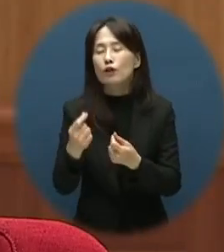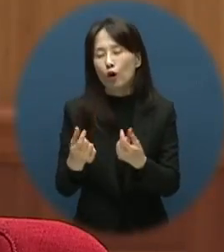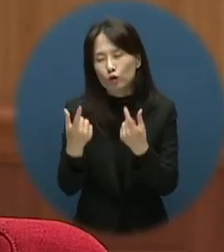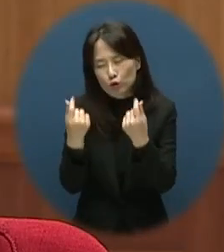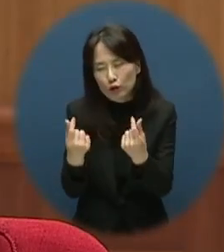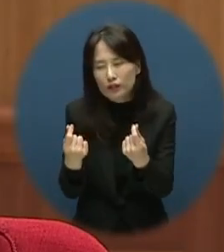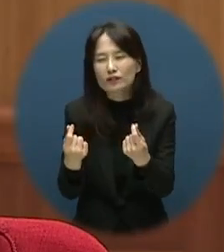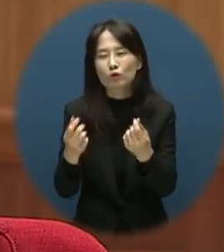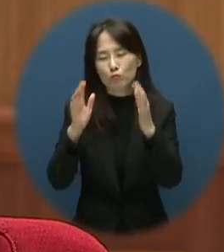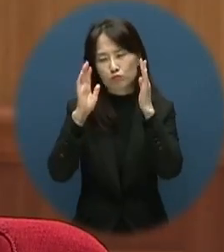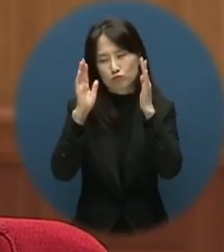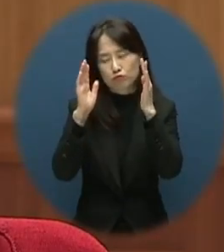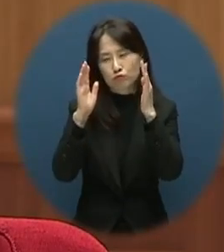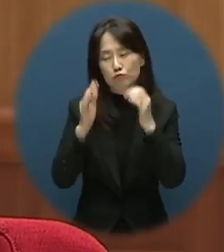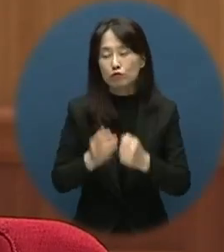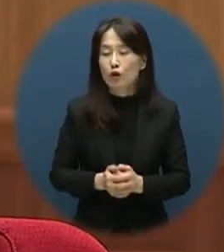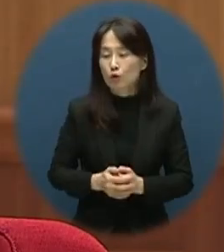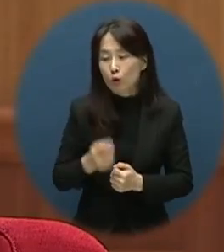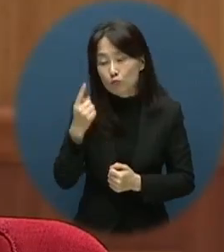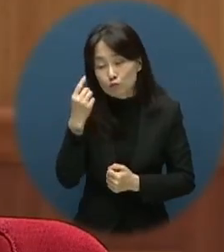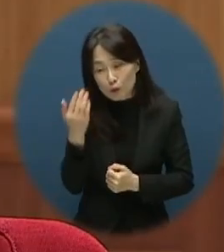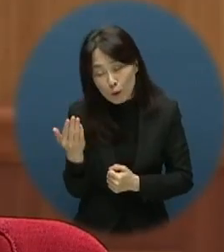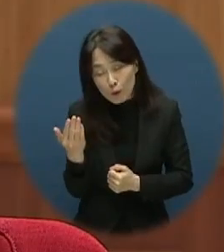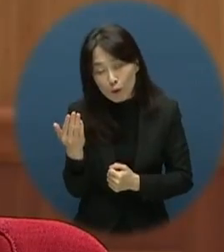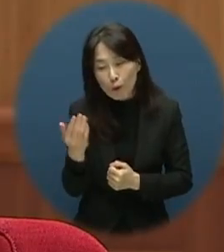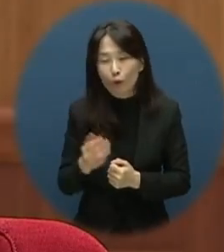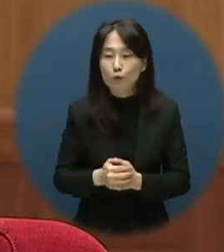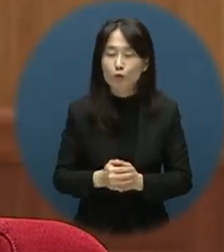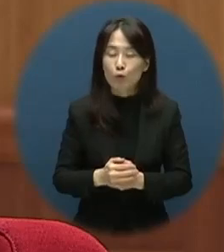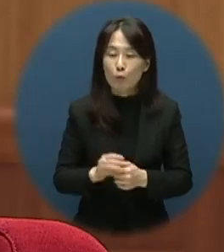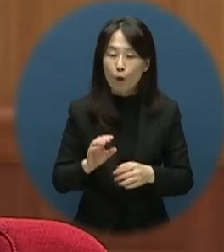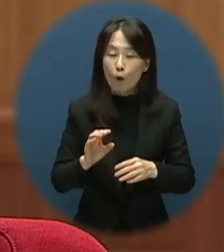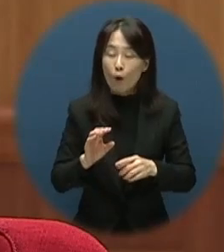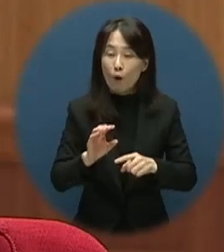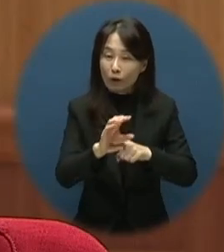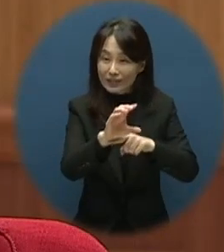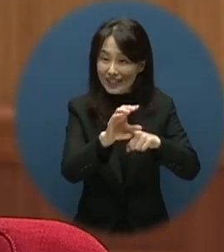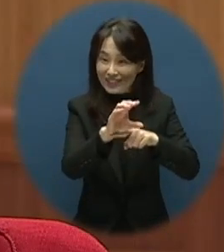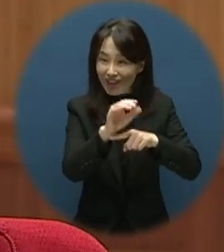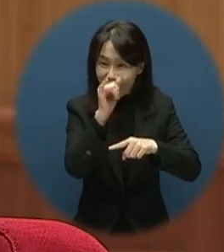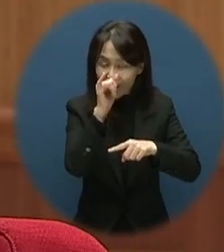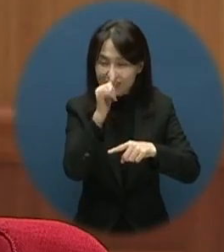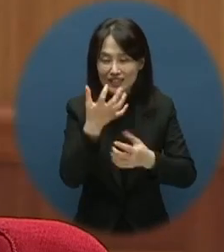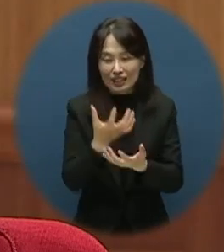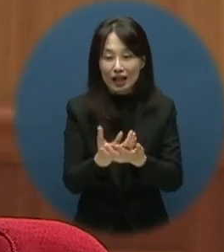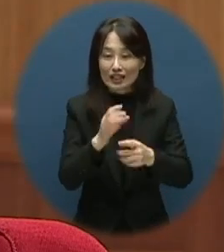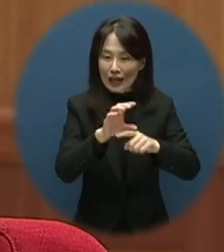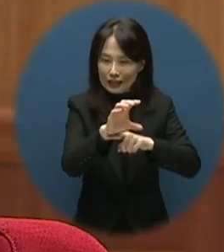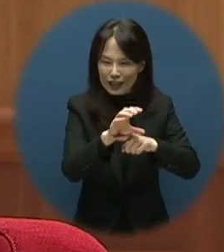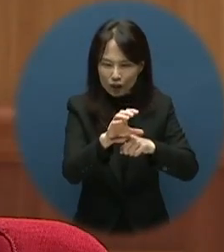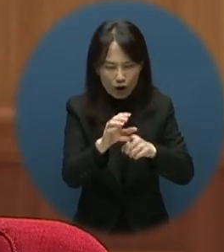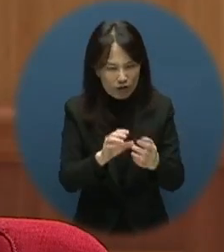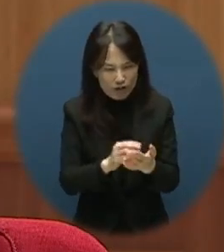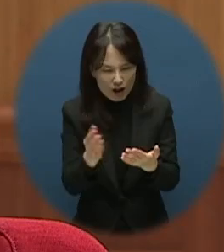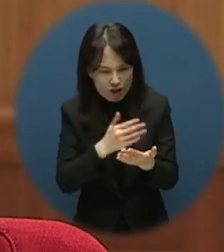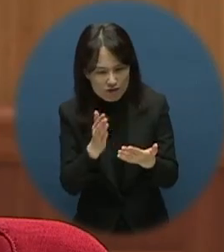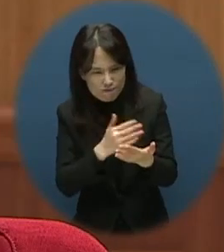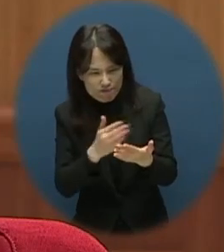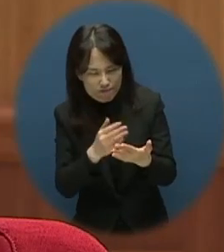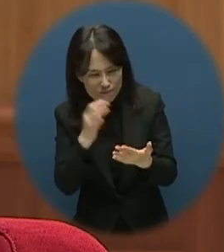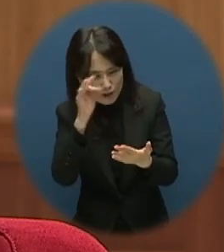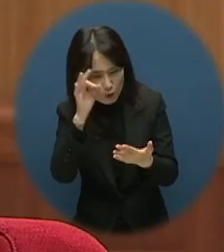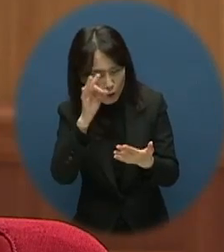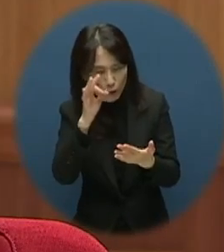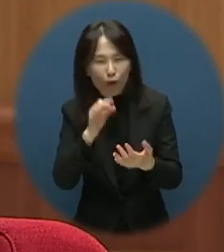예. 그래서 뭐 또 쉽게 물어볼 수도 있고 아니면은 옥편 가지고 뭐 이렇게 잡고 그